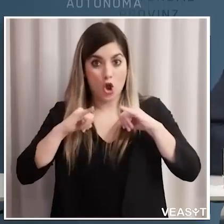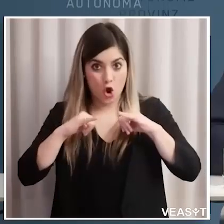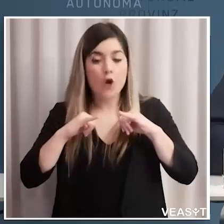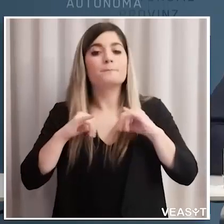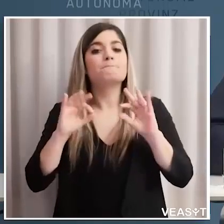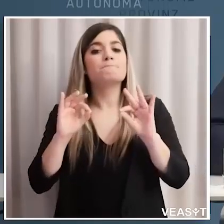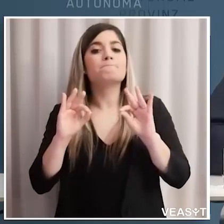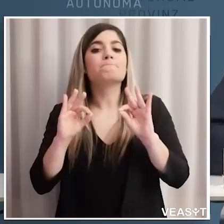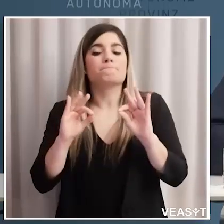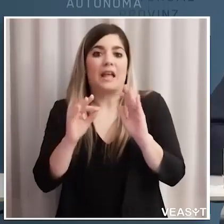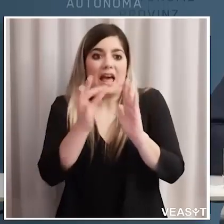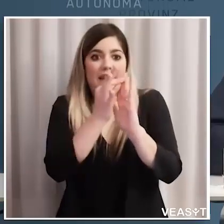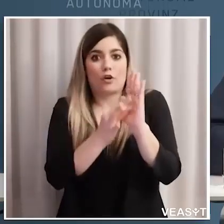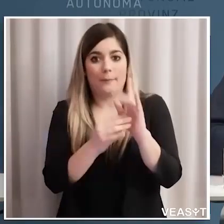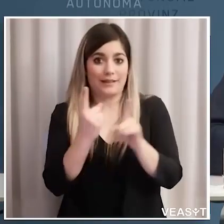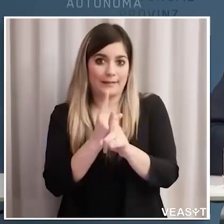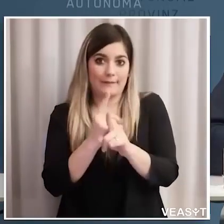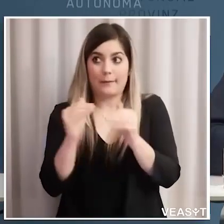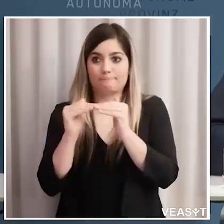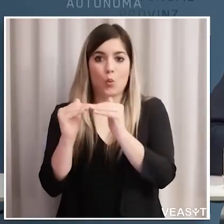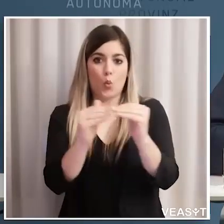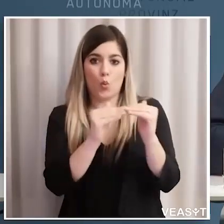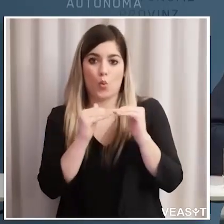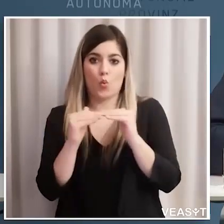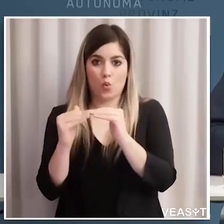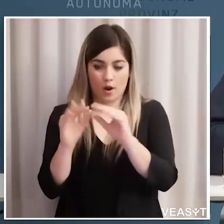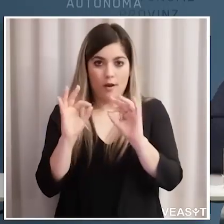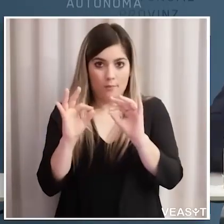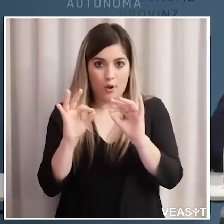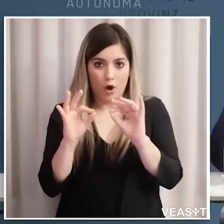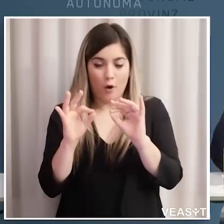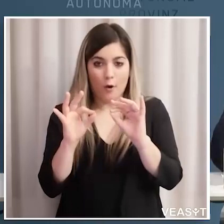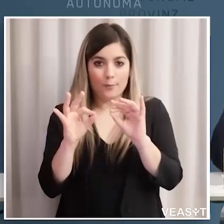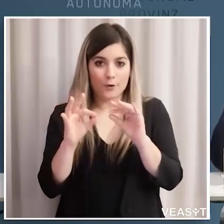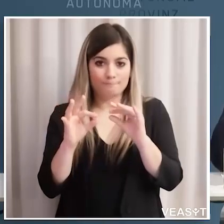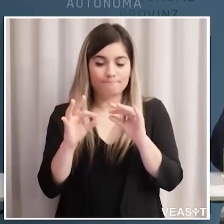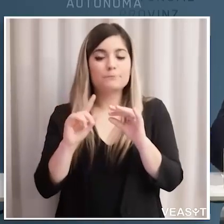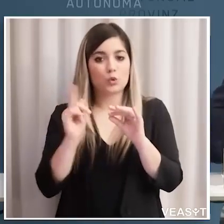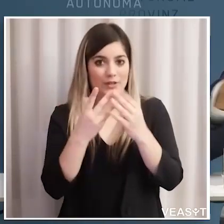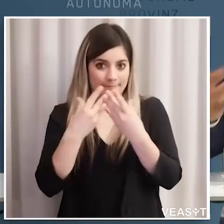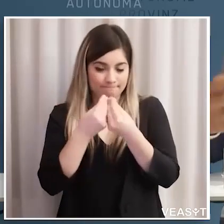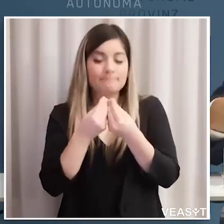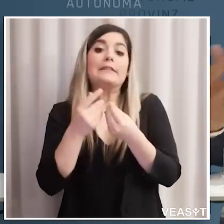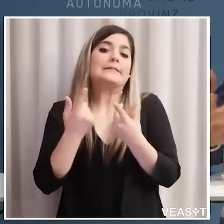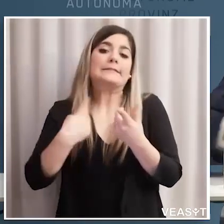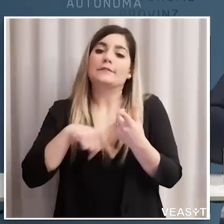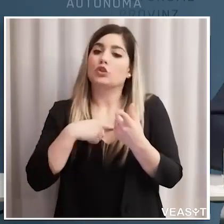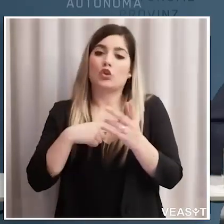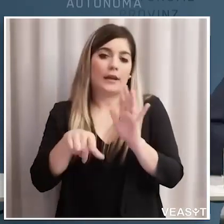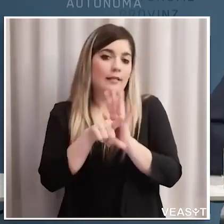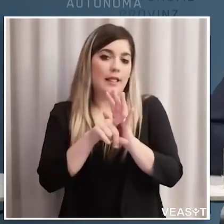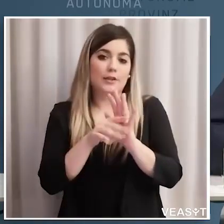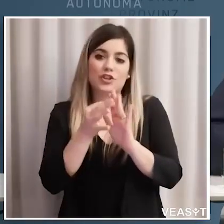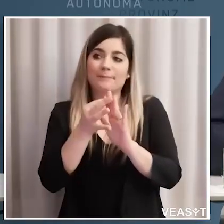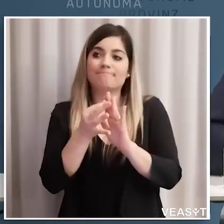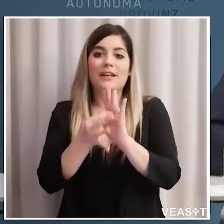regolamentazione unitaria nell'interno dell'Euregio, ovviamente anche questo non lo possiamo regolare con questa legge, anche qui ci vogliono gli accordi, in